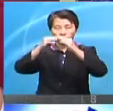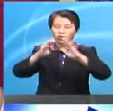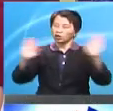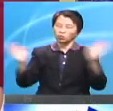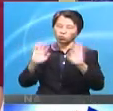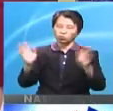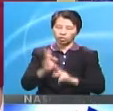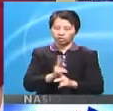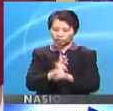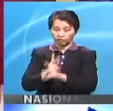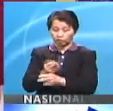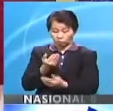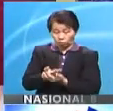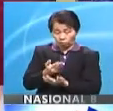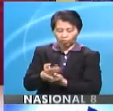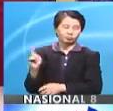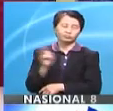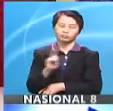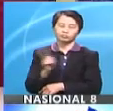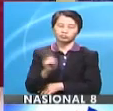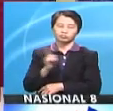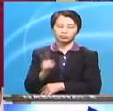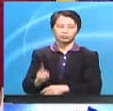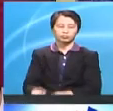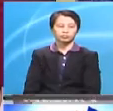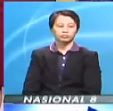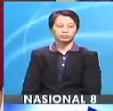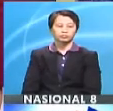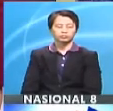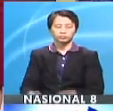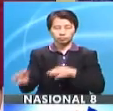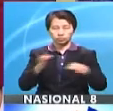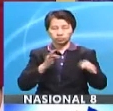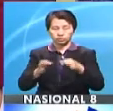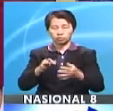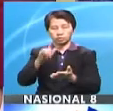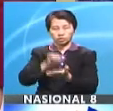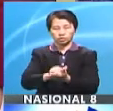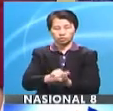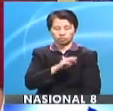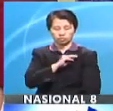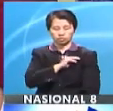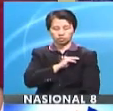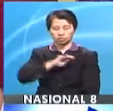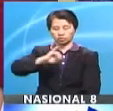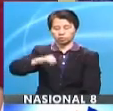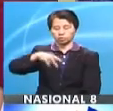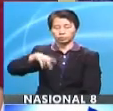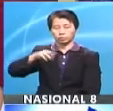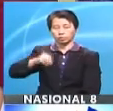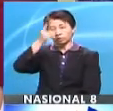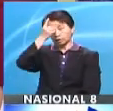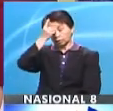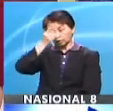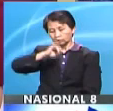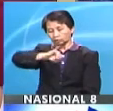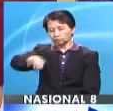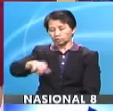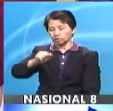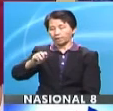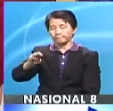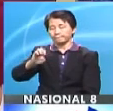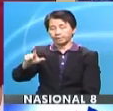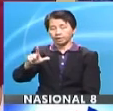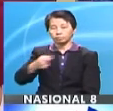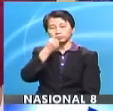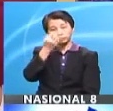menyelia sebarang peruntukan kewangan projek pembinaannya menjelaskan perkara itu menteri di jabatan Perdana Menteri Datuk Seri Jamil baharu